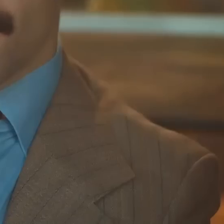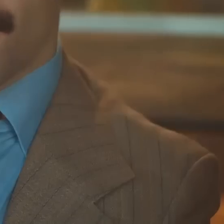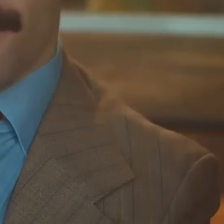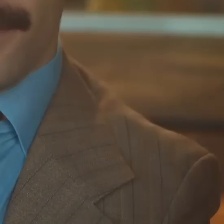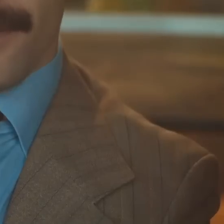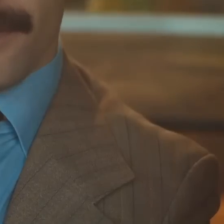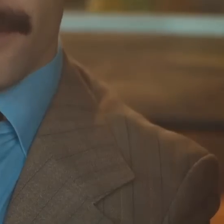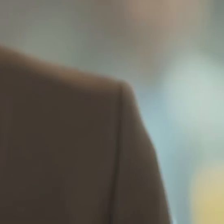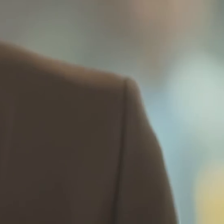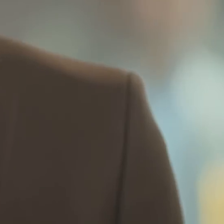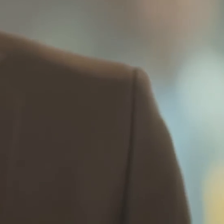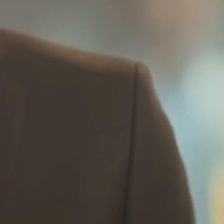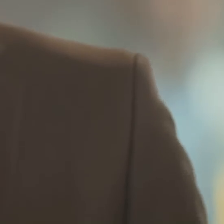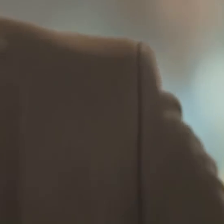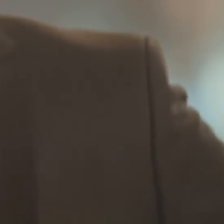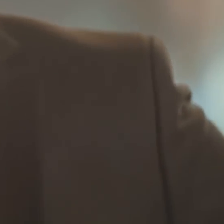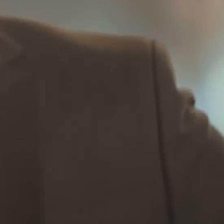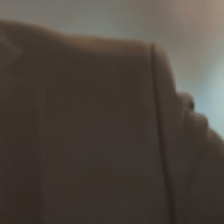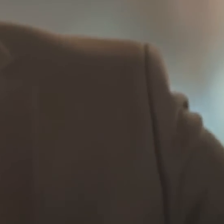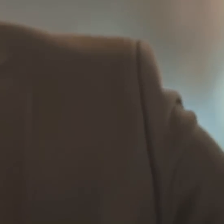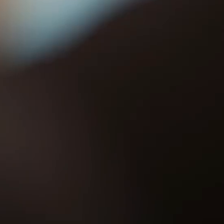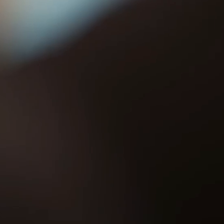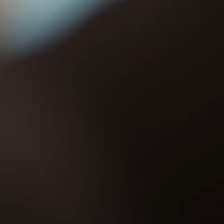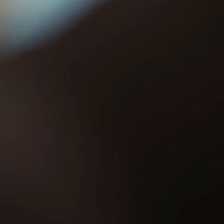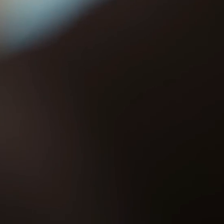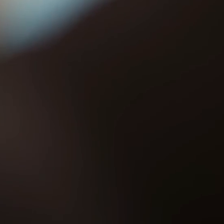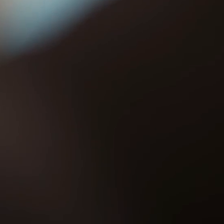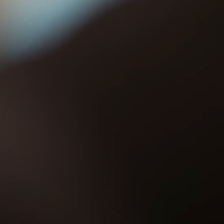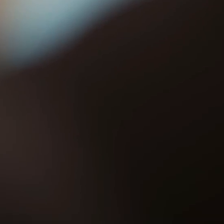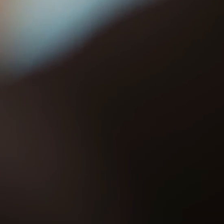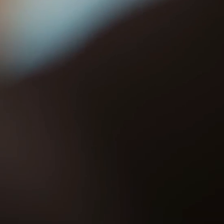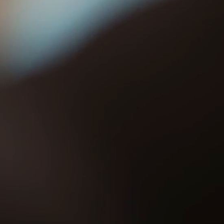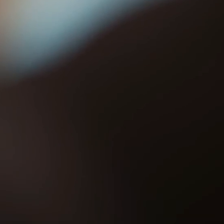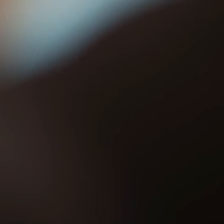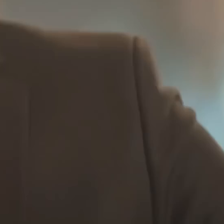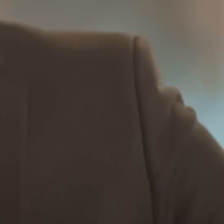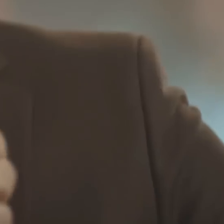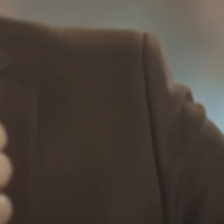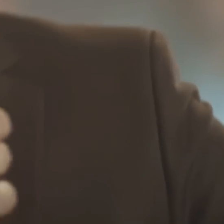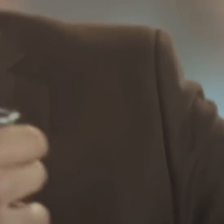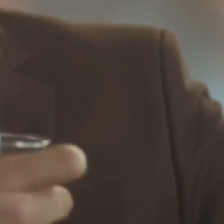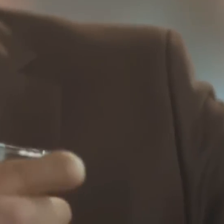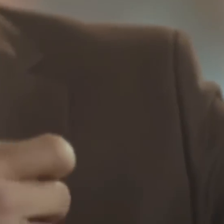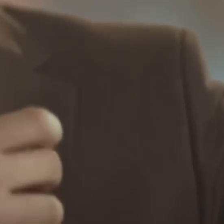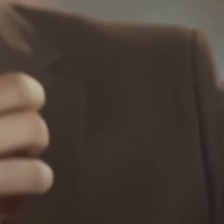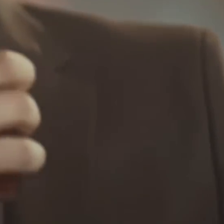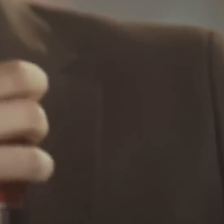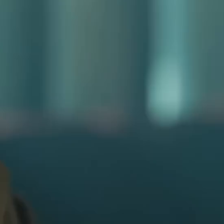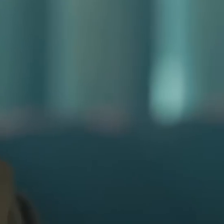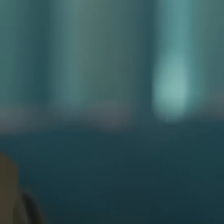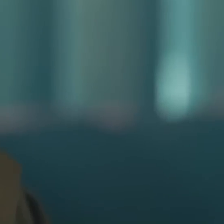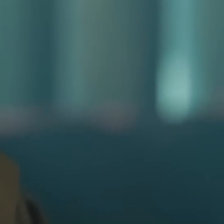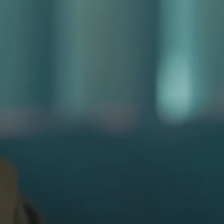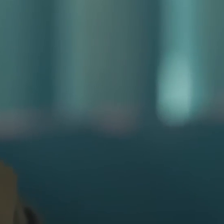Manidar bakışlarını indirdiler. Cahit ne yaparsın gibisinden boynunu eğdi. Rasim baş sallıyor. Nuri mağrur çevirdi